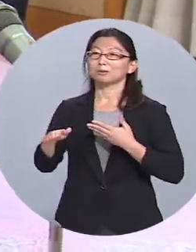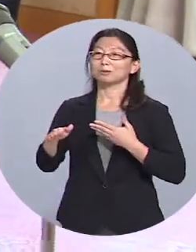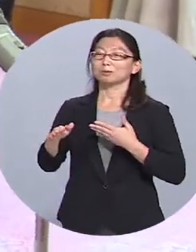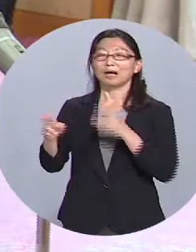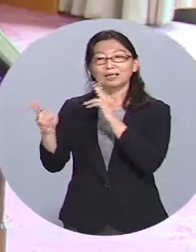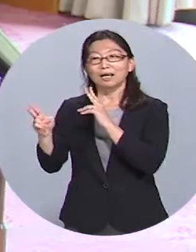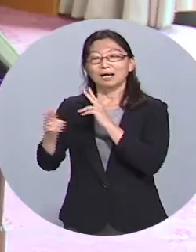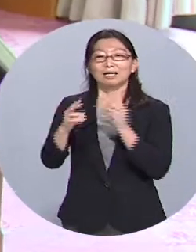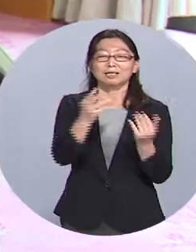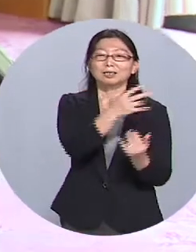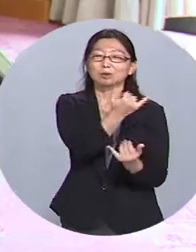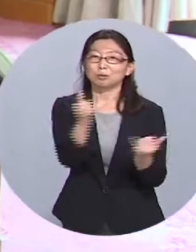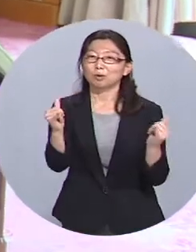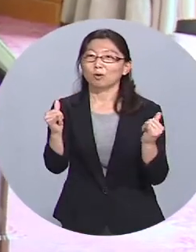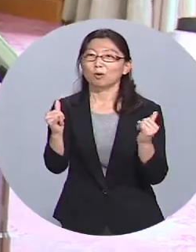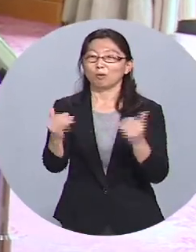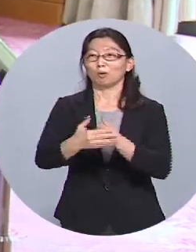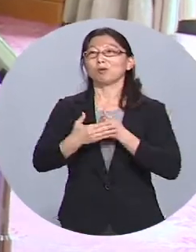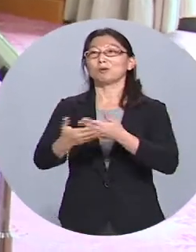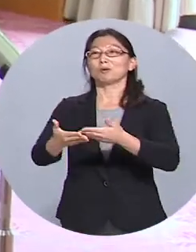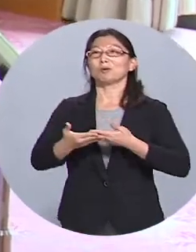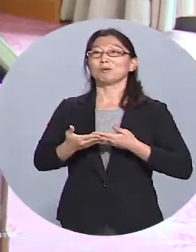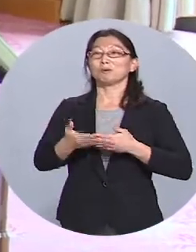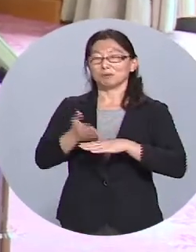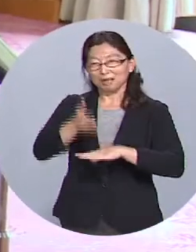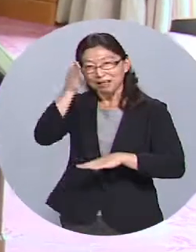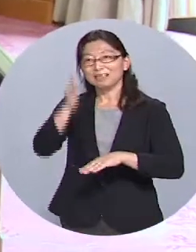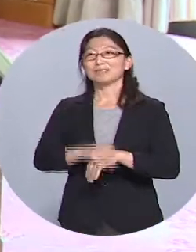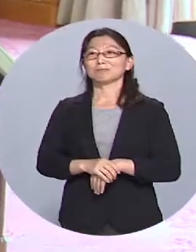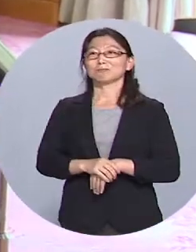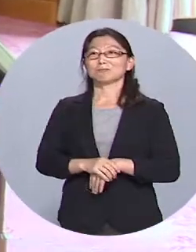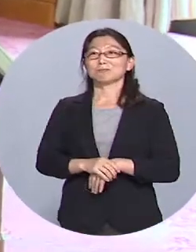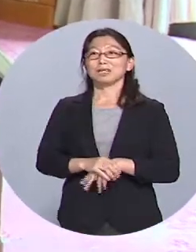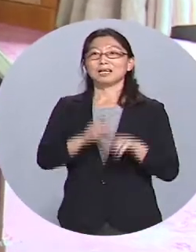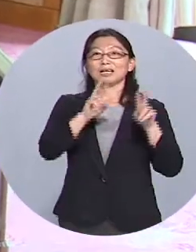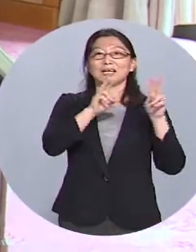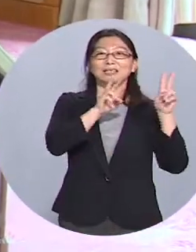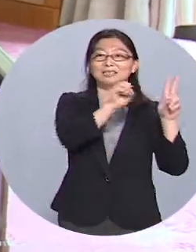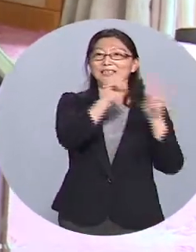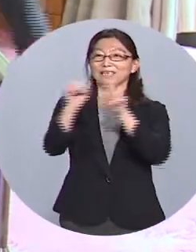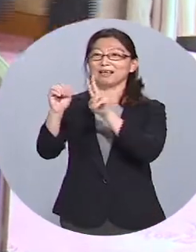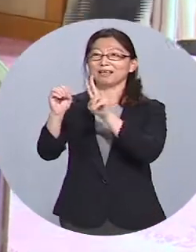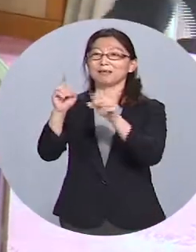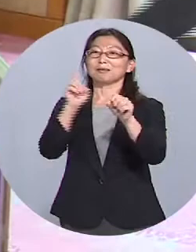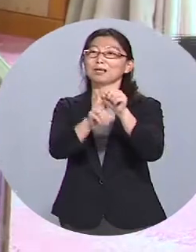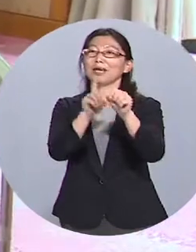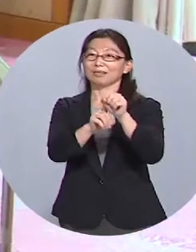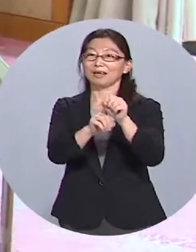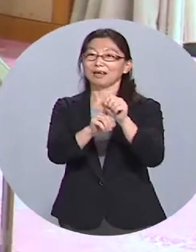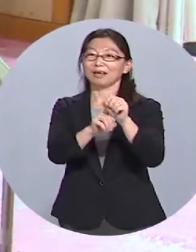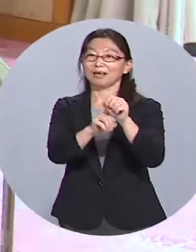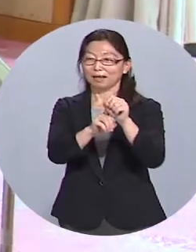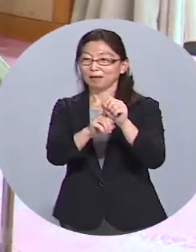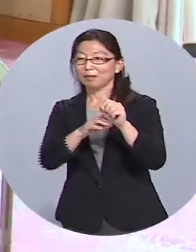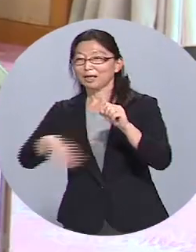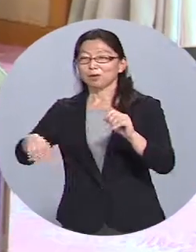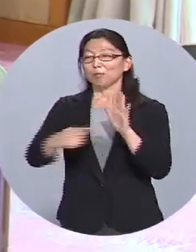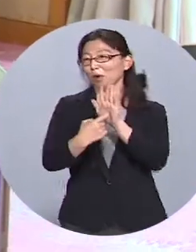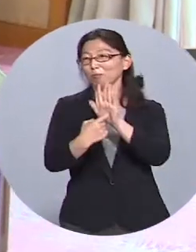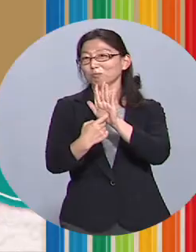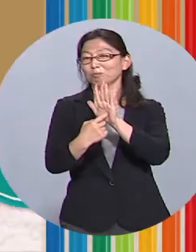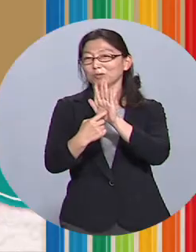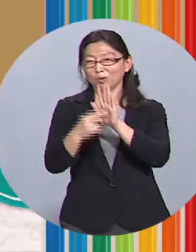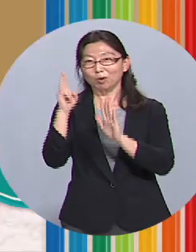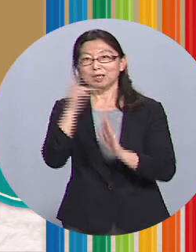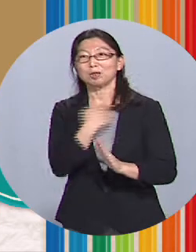げです。2020年東京パラリンピックの出場に向け、他のアスリートの手本となるように日々邁進して